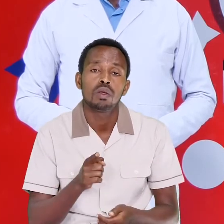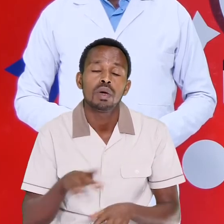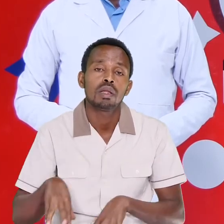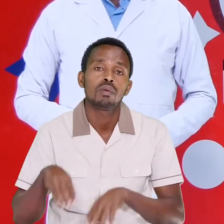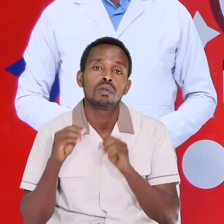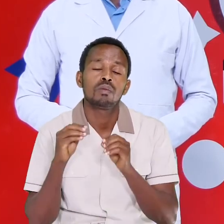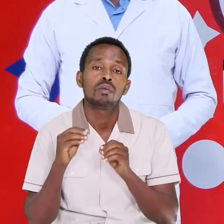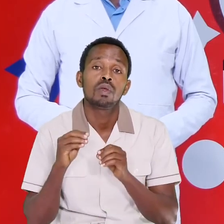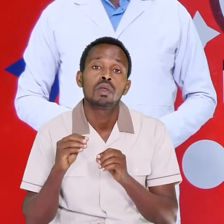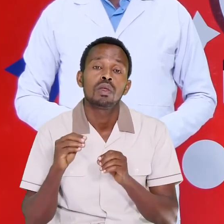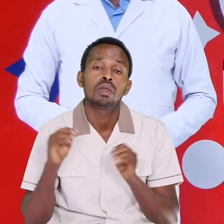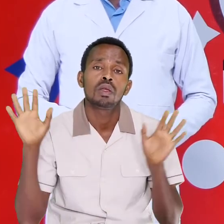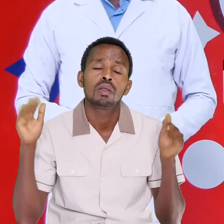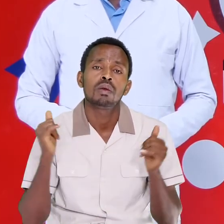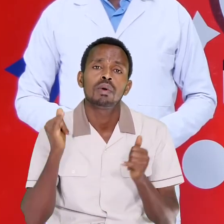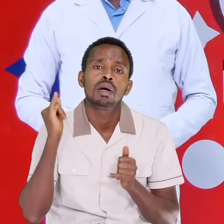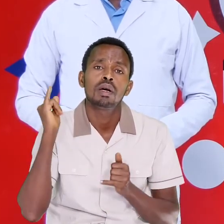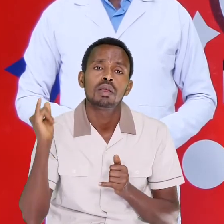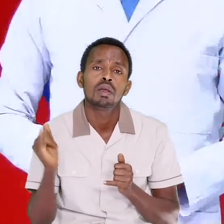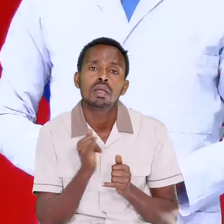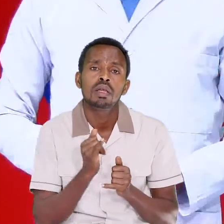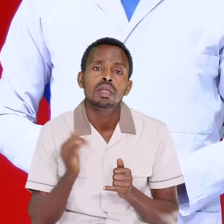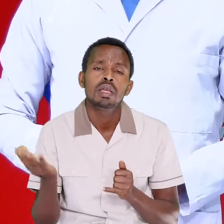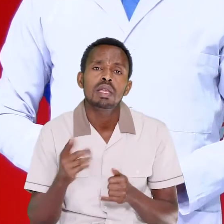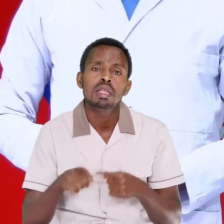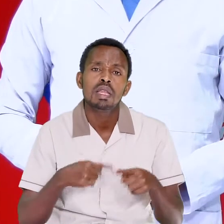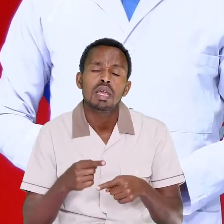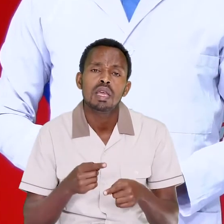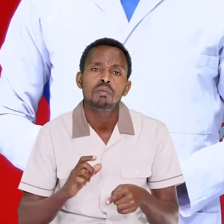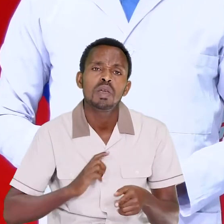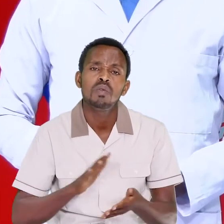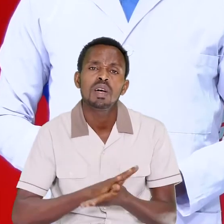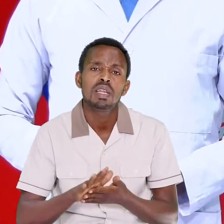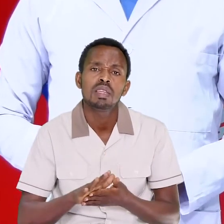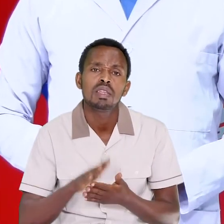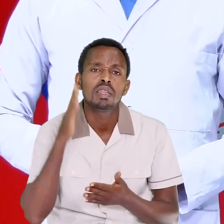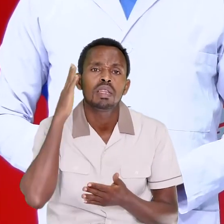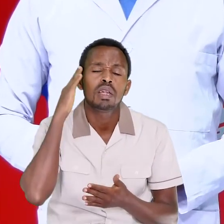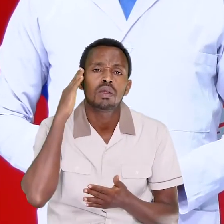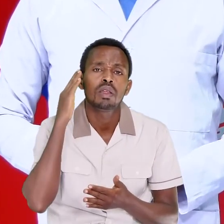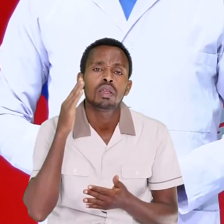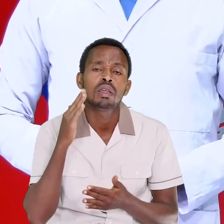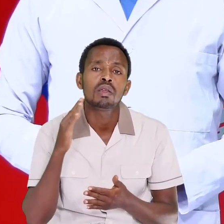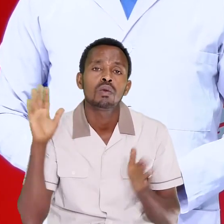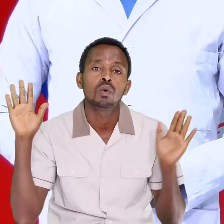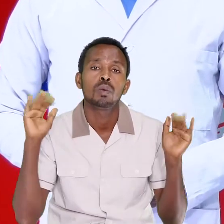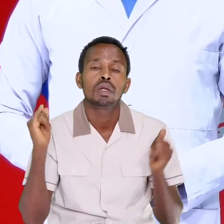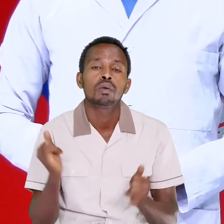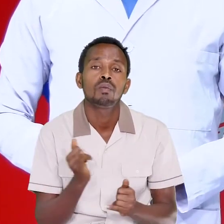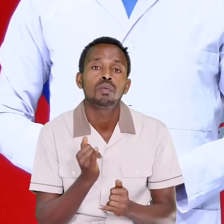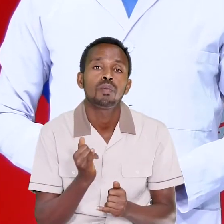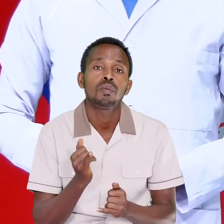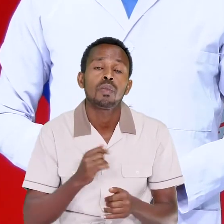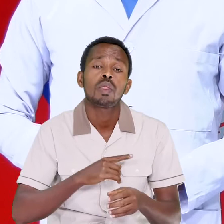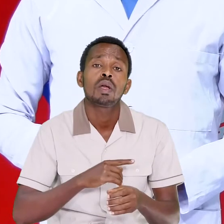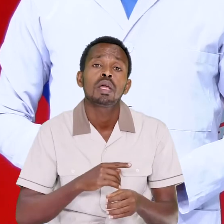Barattoota, joobirri eessa deemee ofaaressa jenne ni yaadattu? Baay'ee gaariidha. Joobirri